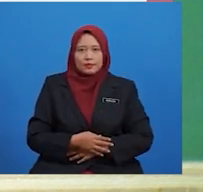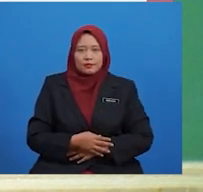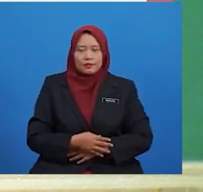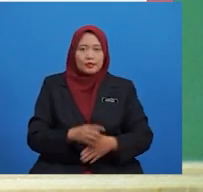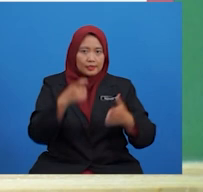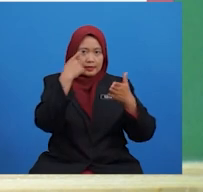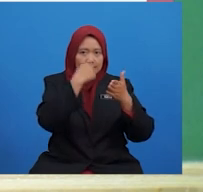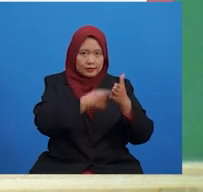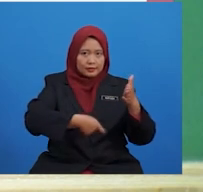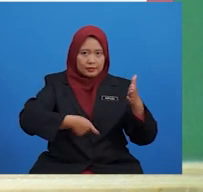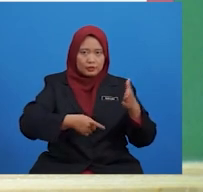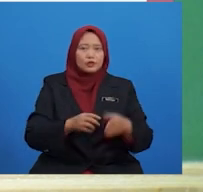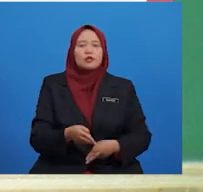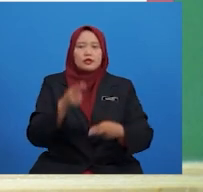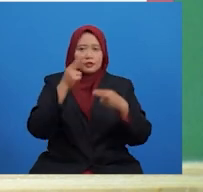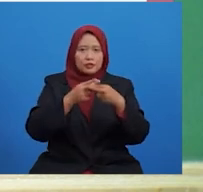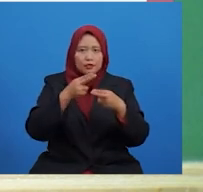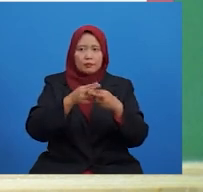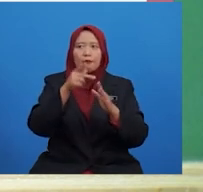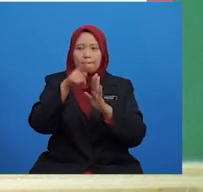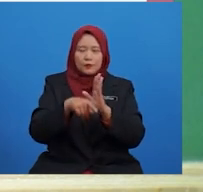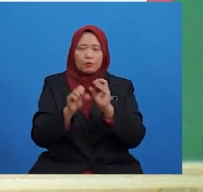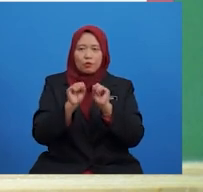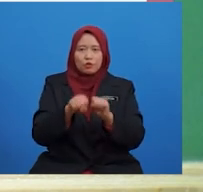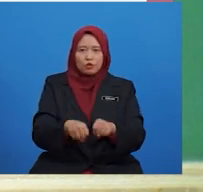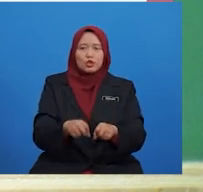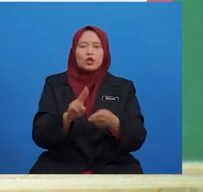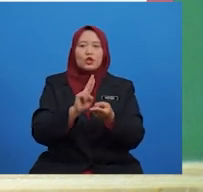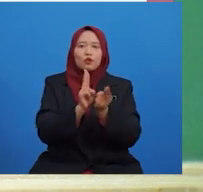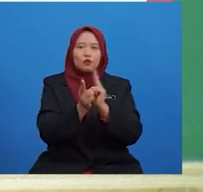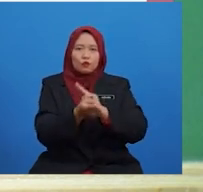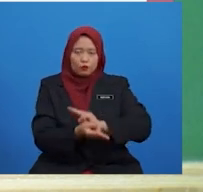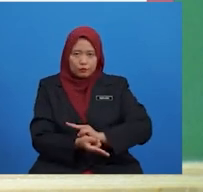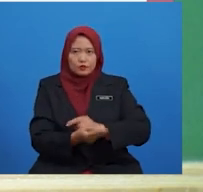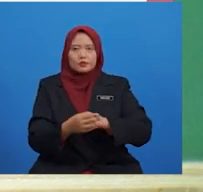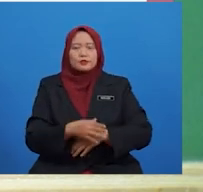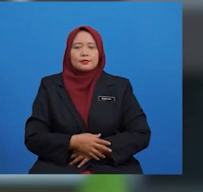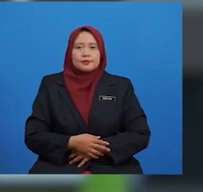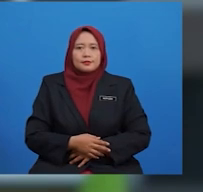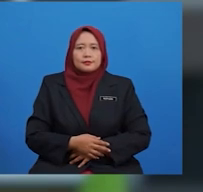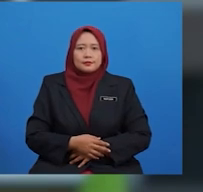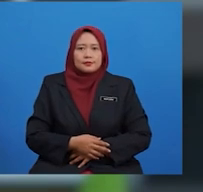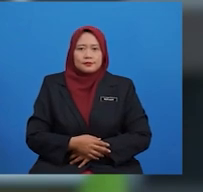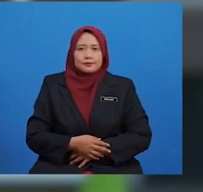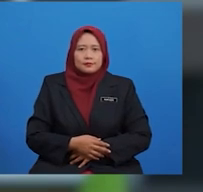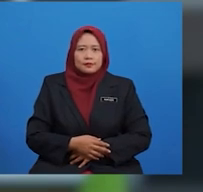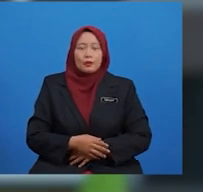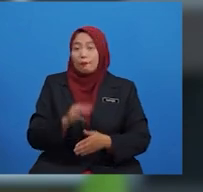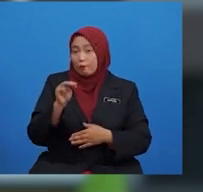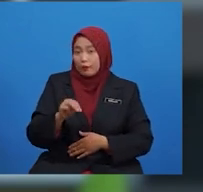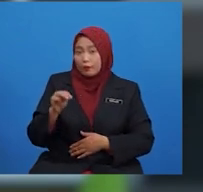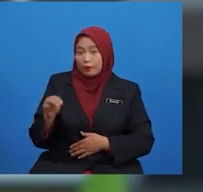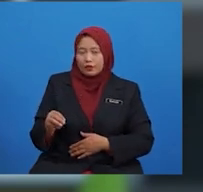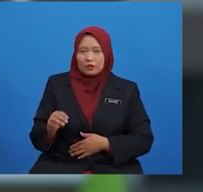pula merupakan nama pembolek ubah bagi jenis data tersebut. Murid-murid, jom kita